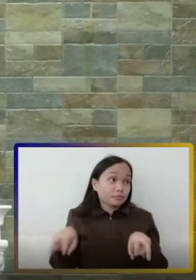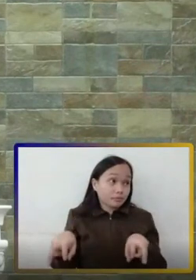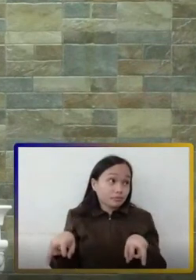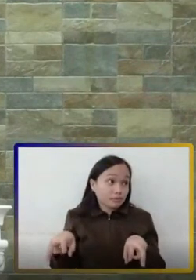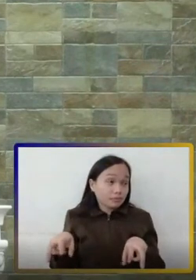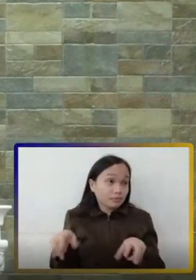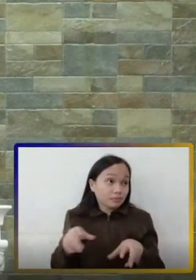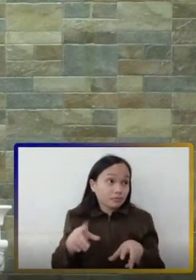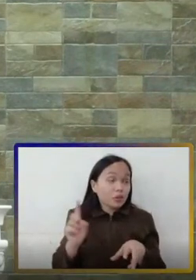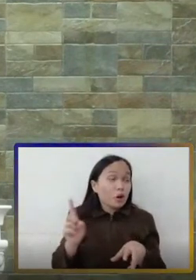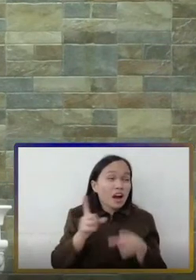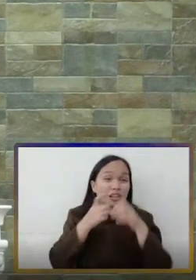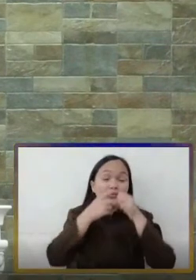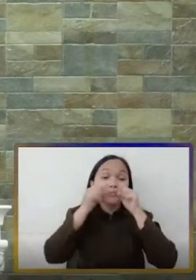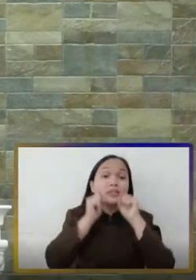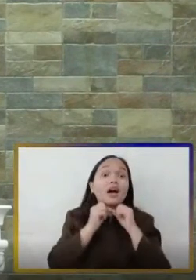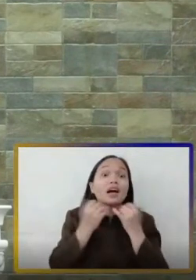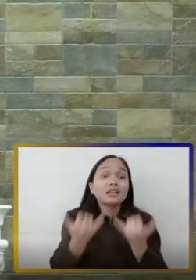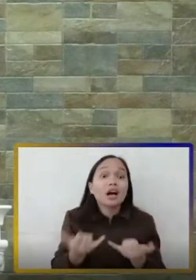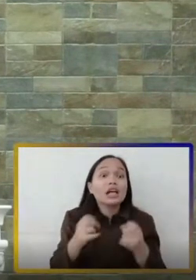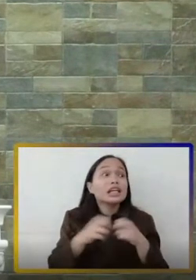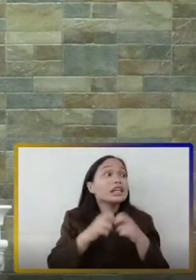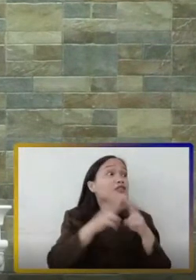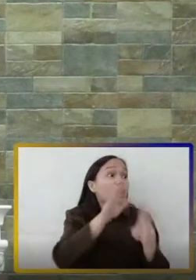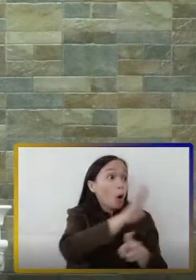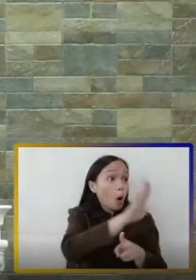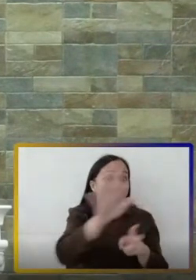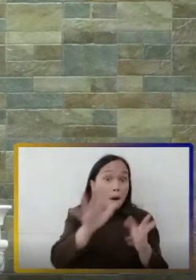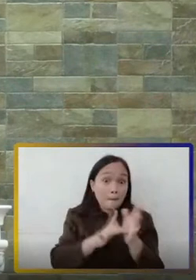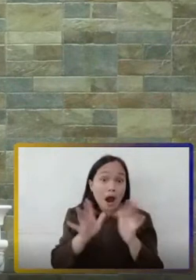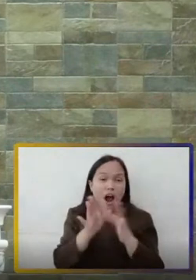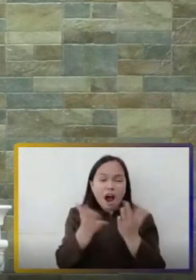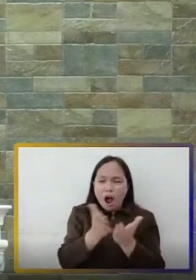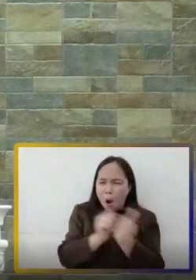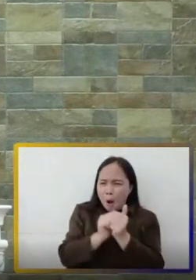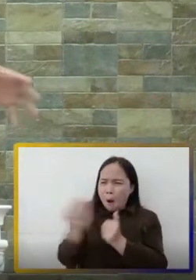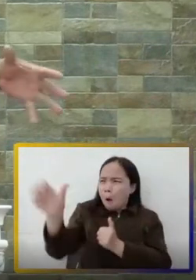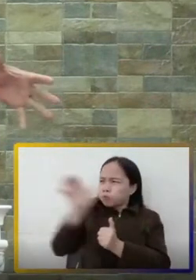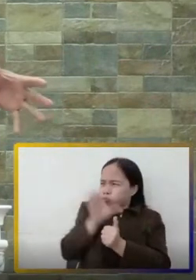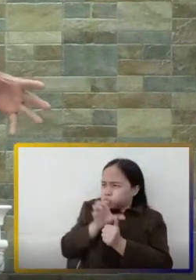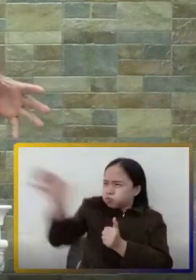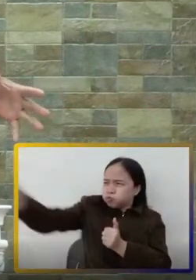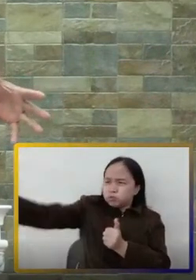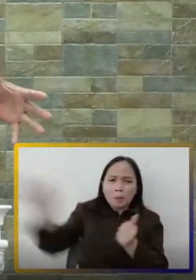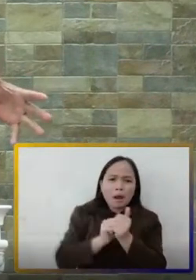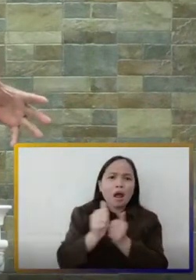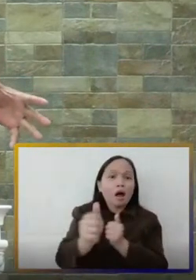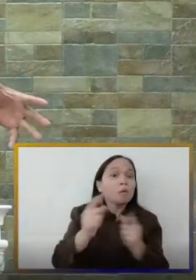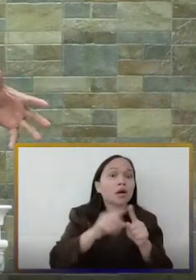At ang nakakalungkot, ang Biblia ay may distansya sa iyo, pero ang cellphone napakalapit sa iyo.